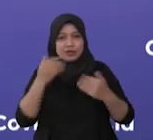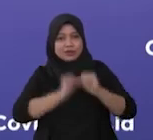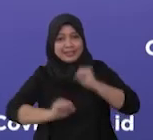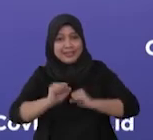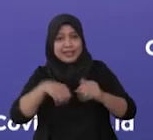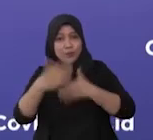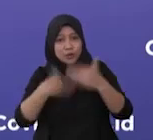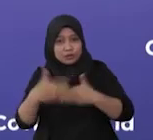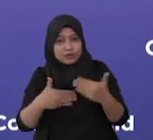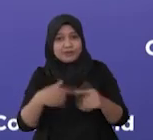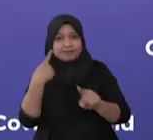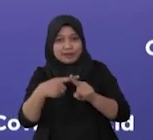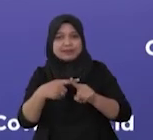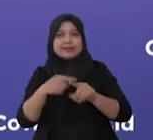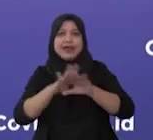merdeka.com